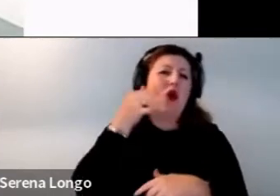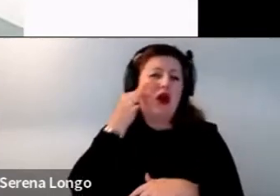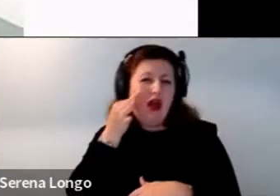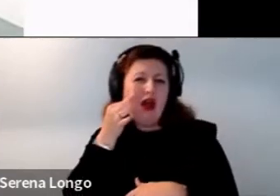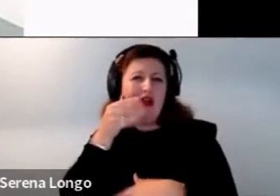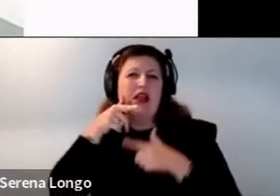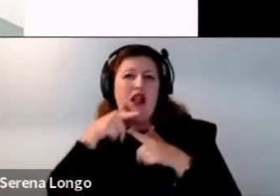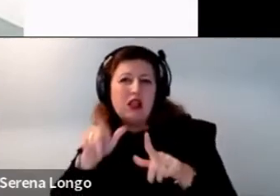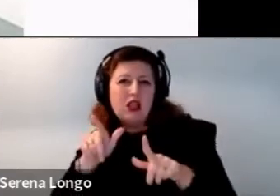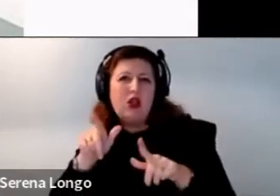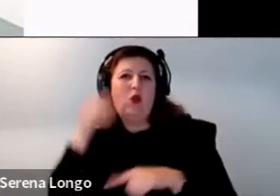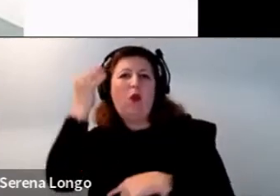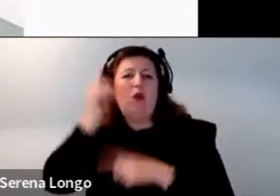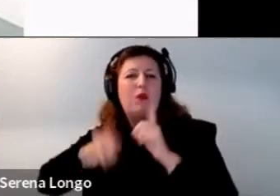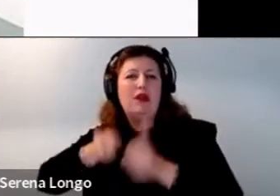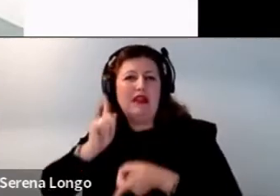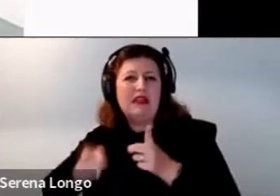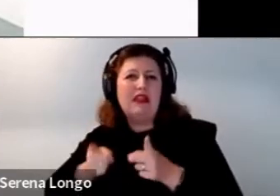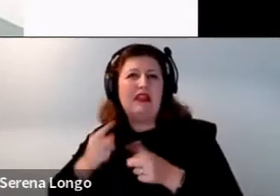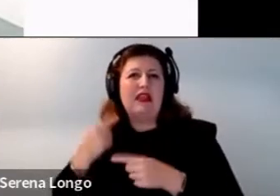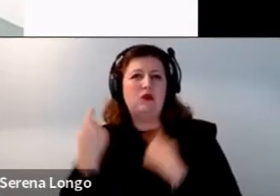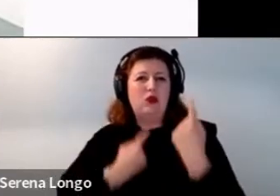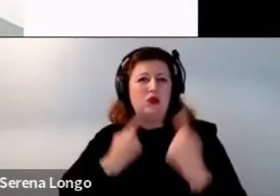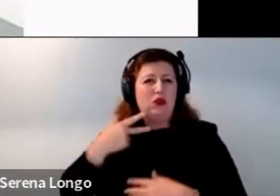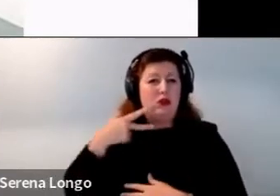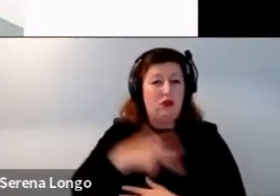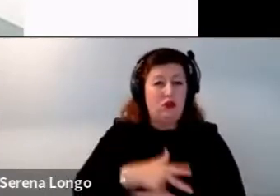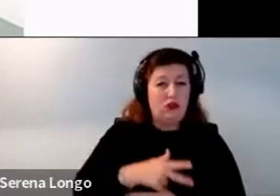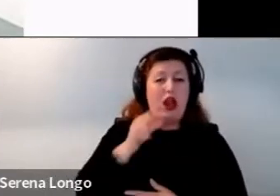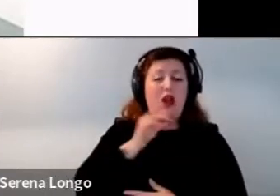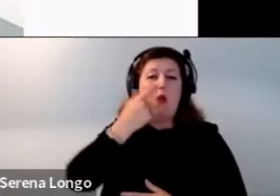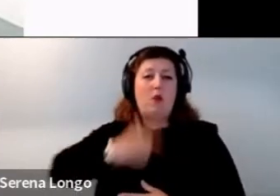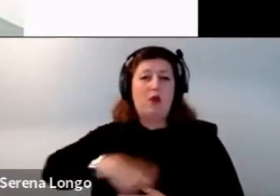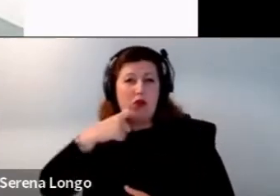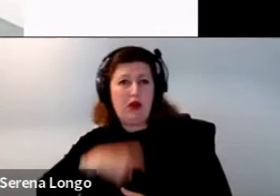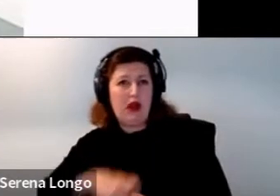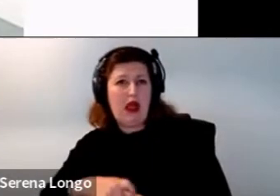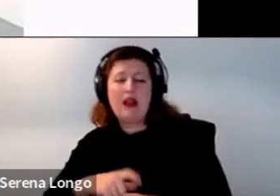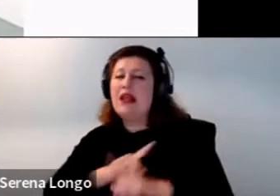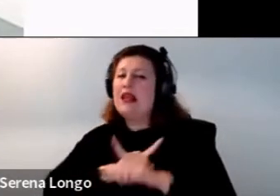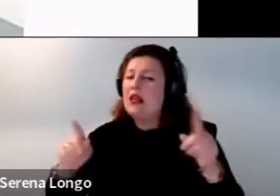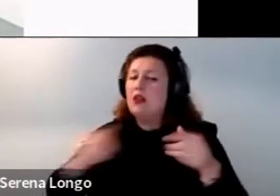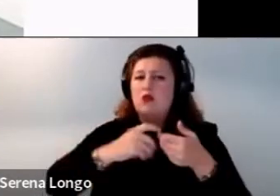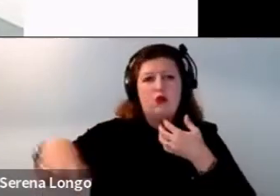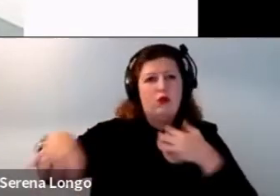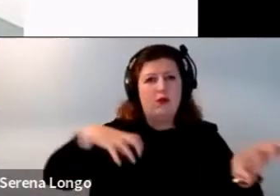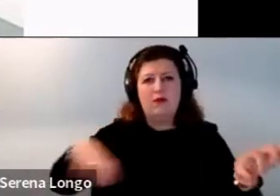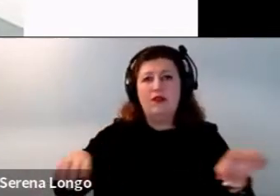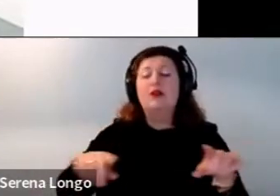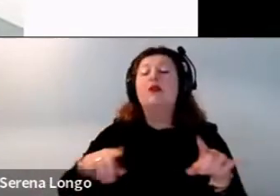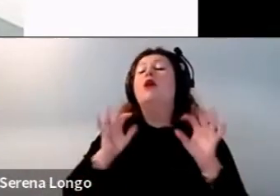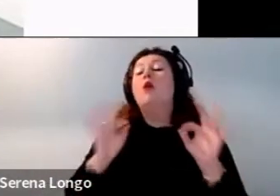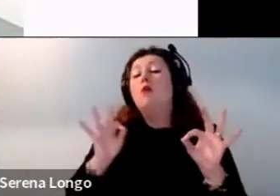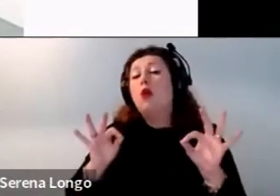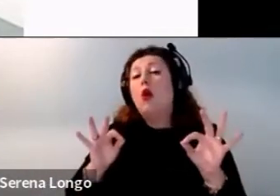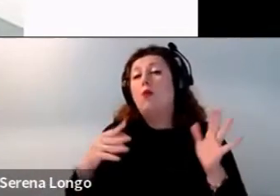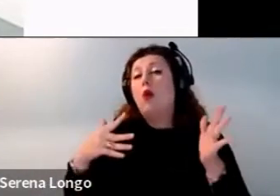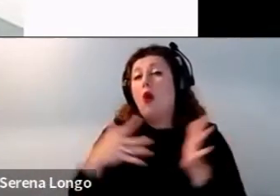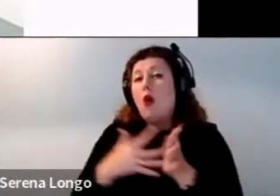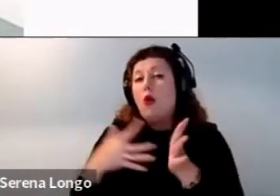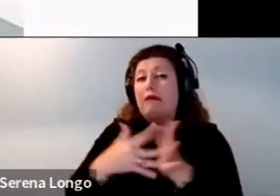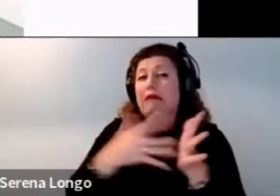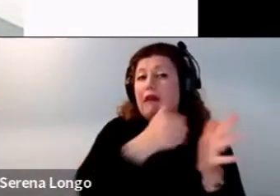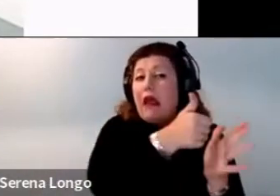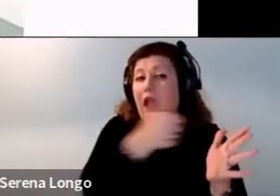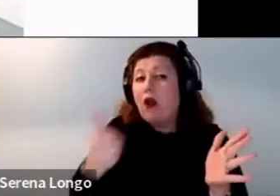opinioni politiche, di condizioni personali e sociali. È compito della Repubblica rimuovere gli ostacoli di